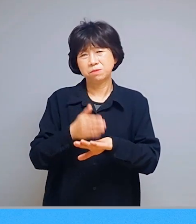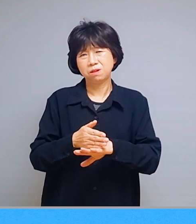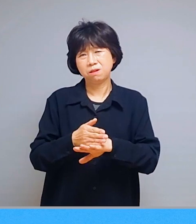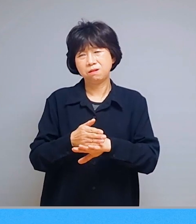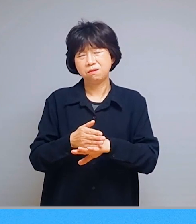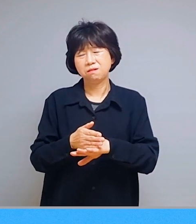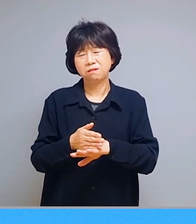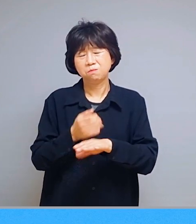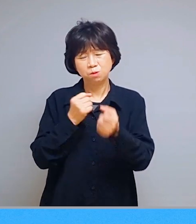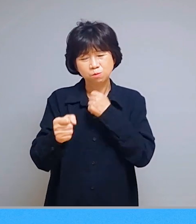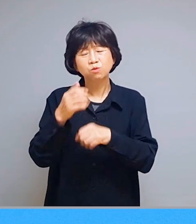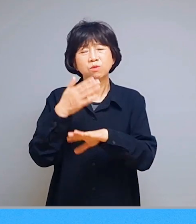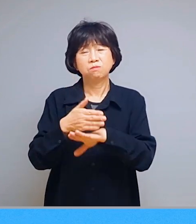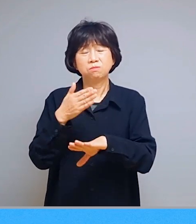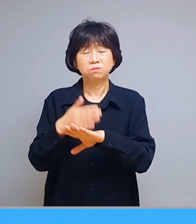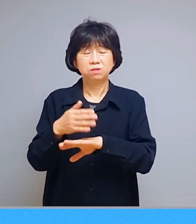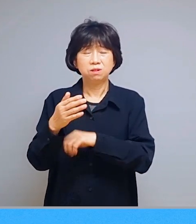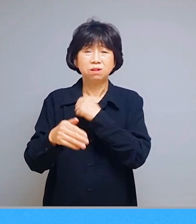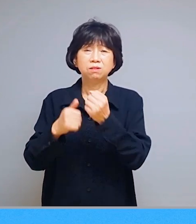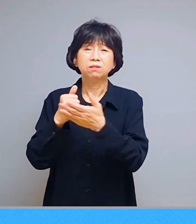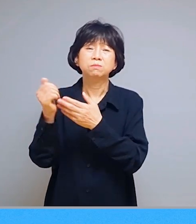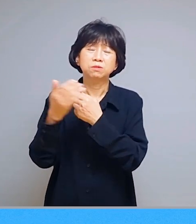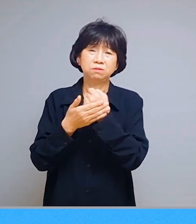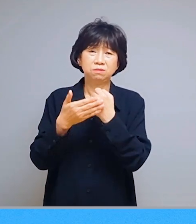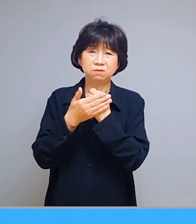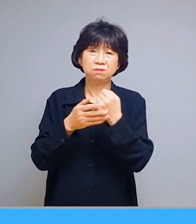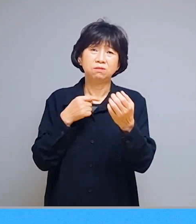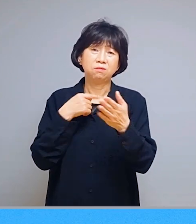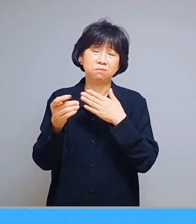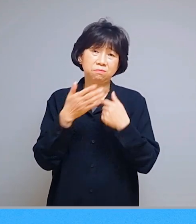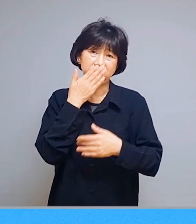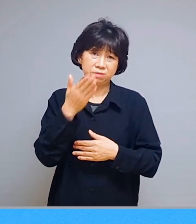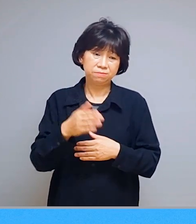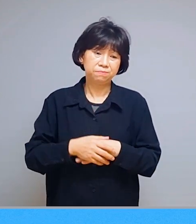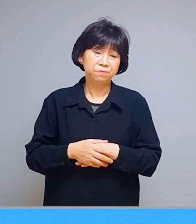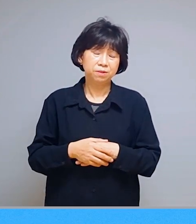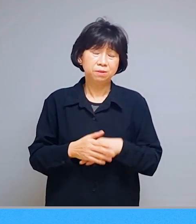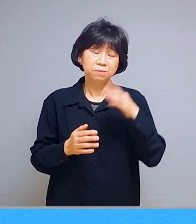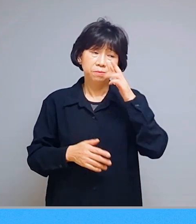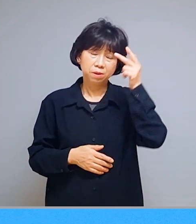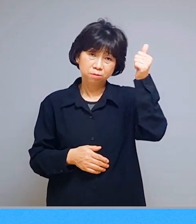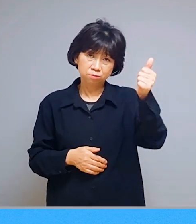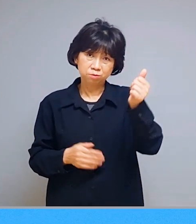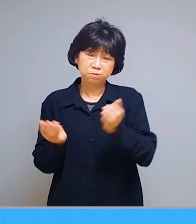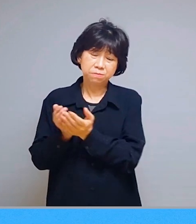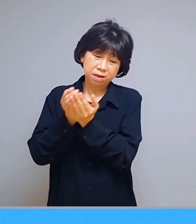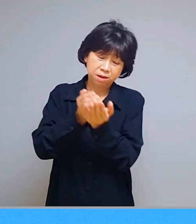수가 있습니다. 이 말씀을 마치려고 합니다. 성도 여러분, 바울의 항해는요,